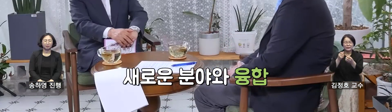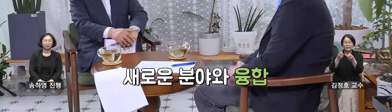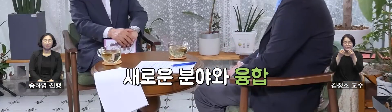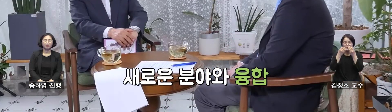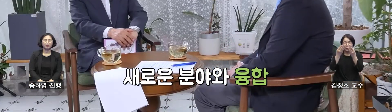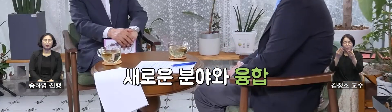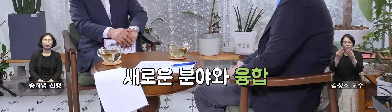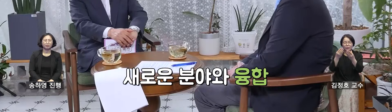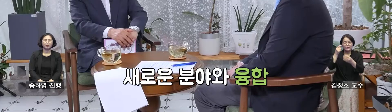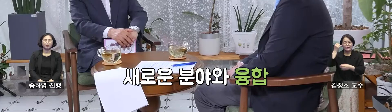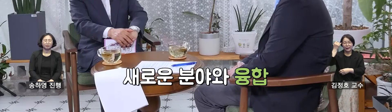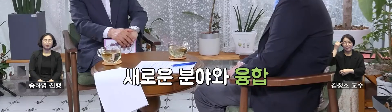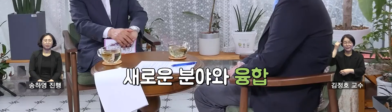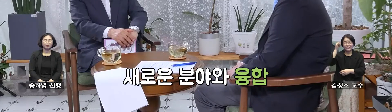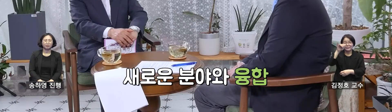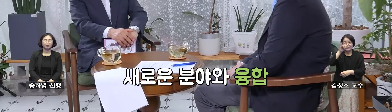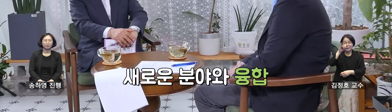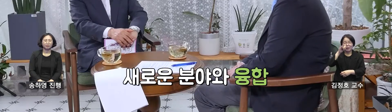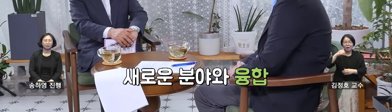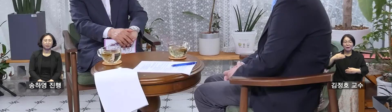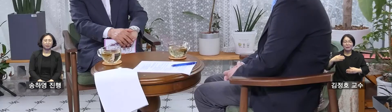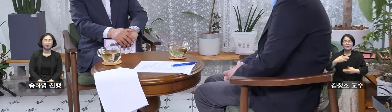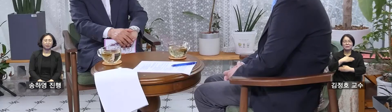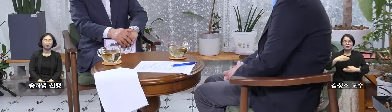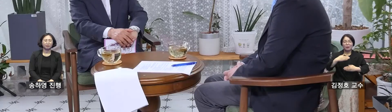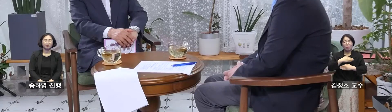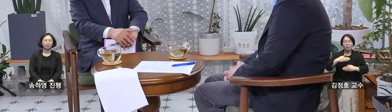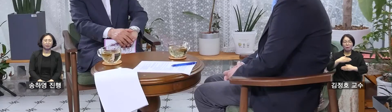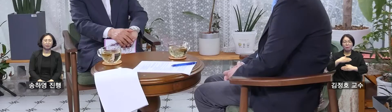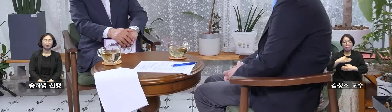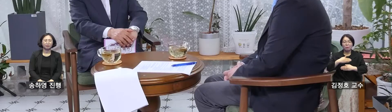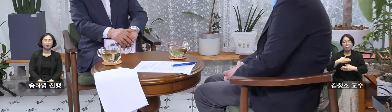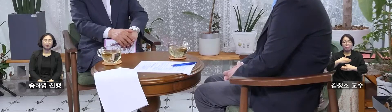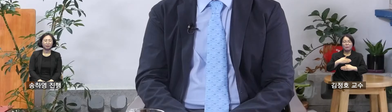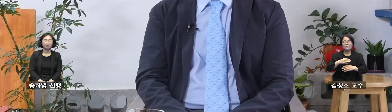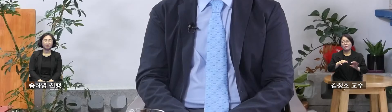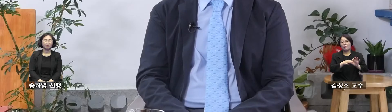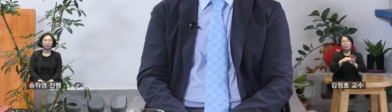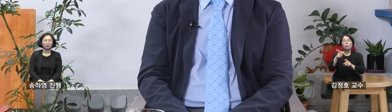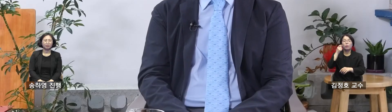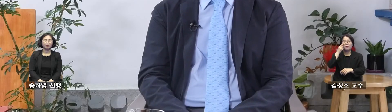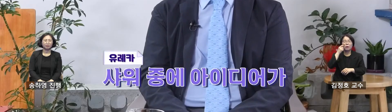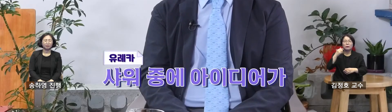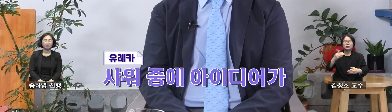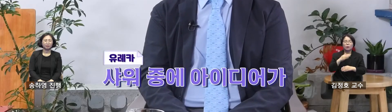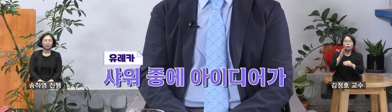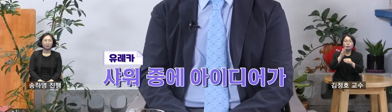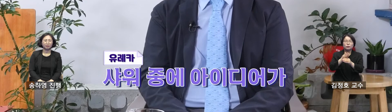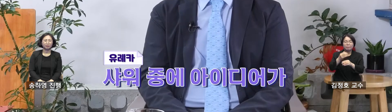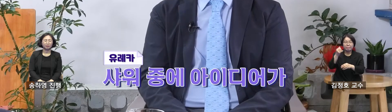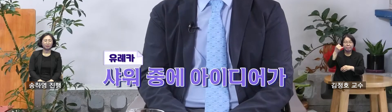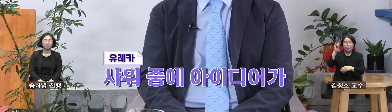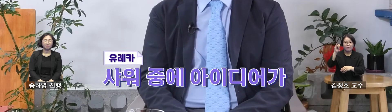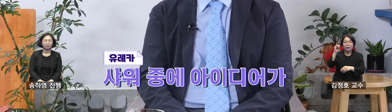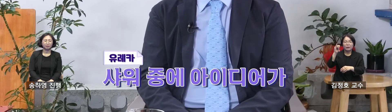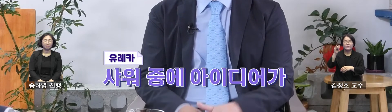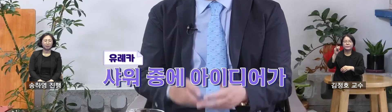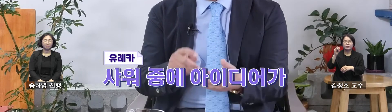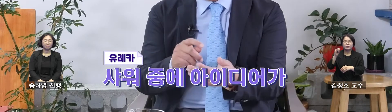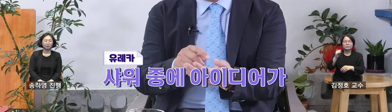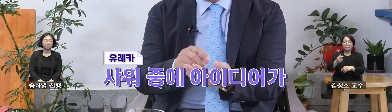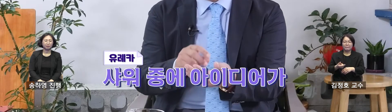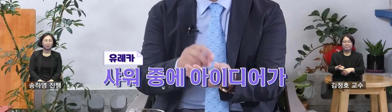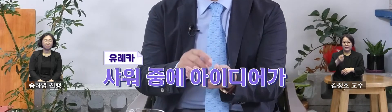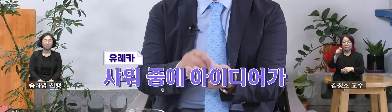발상을 하는 건데 그래서 제가 샤워도 거의 끝을 못 내는 경우가 많습니다. 샤워하다 보면 아이디어가 막 쏟아지는 거예요.